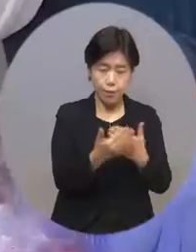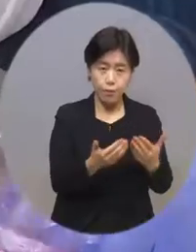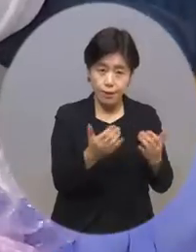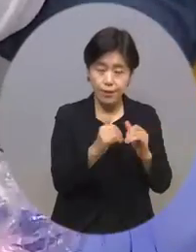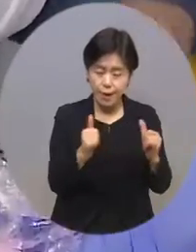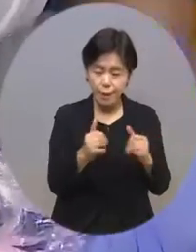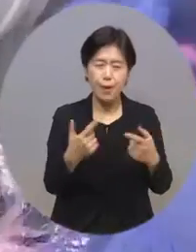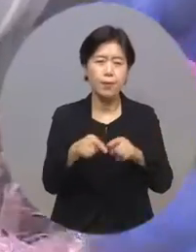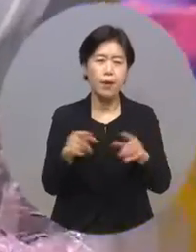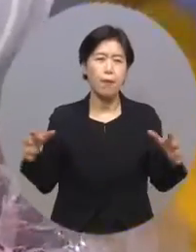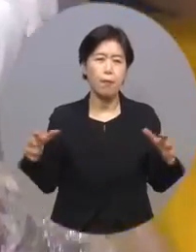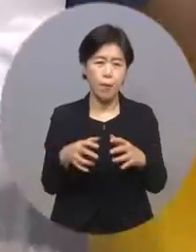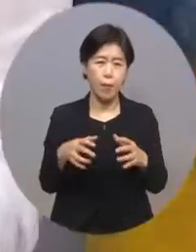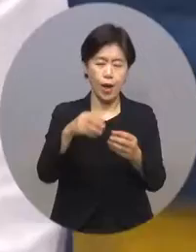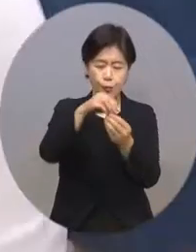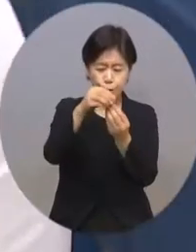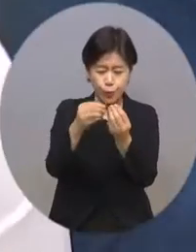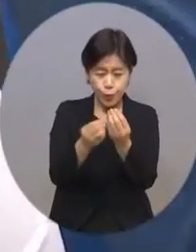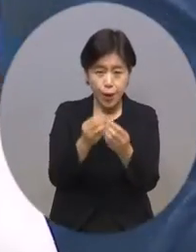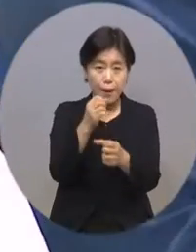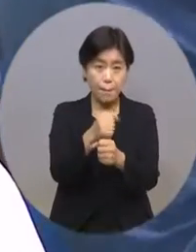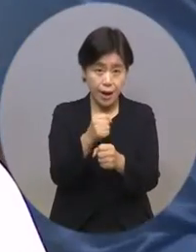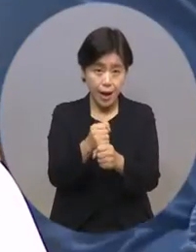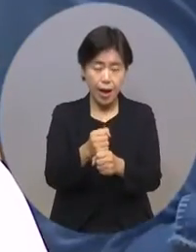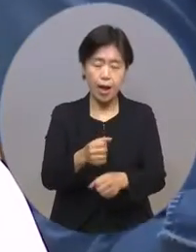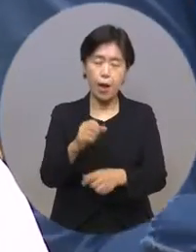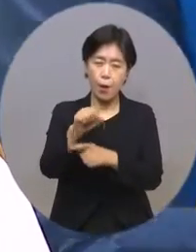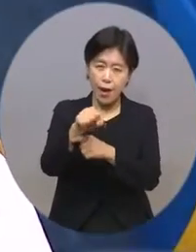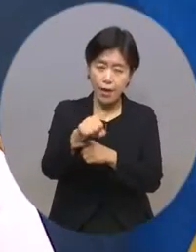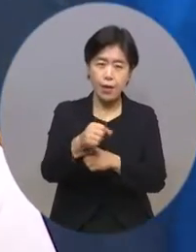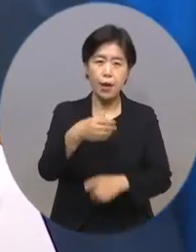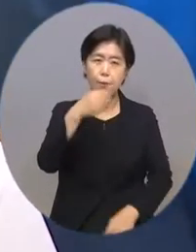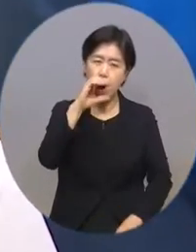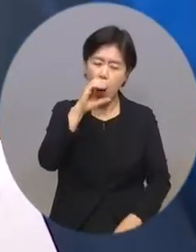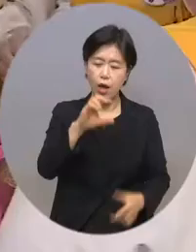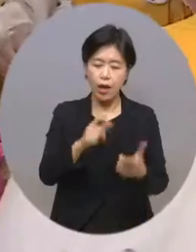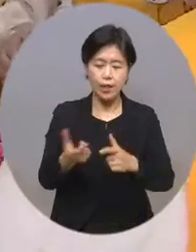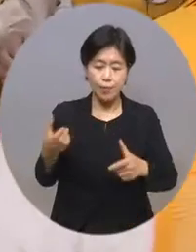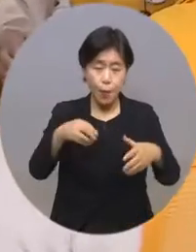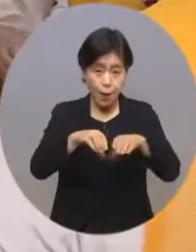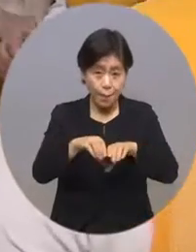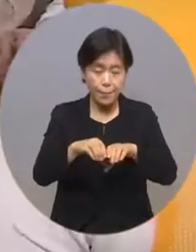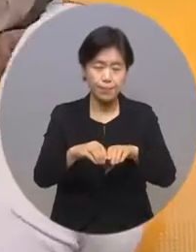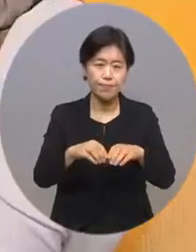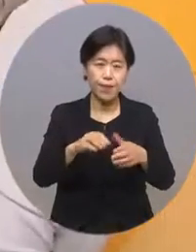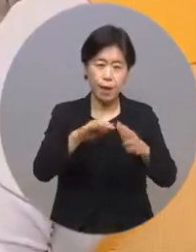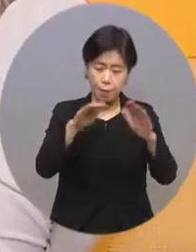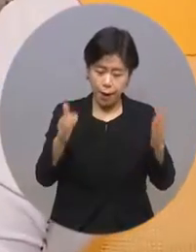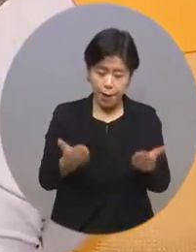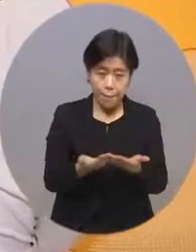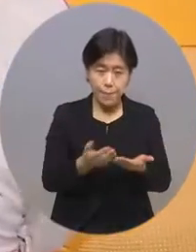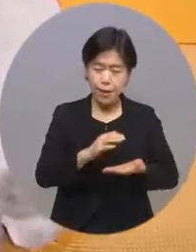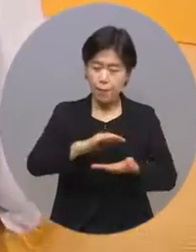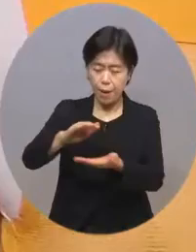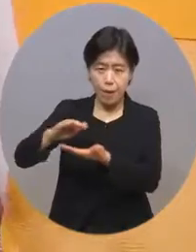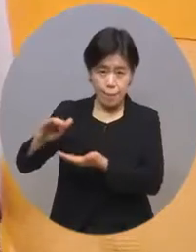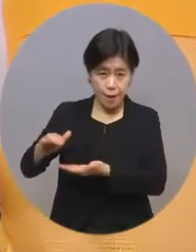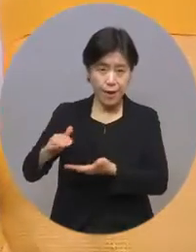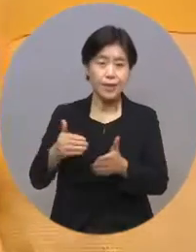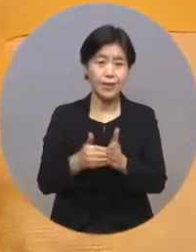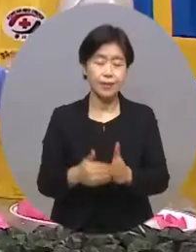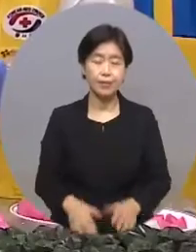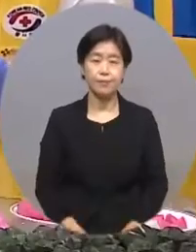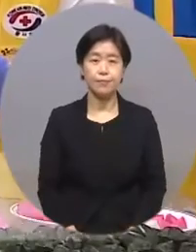직접 송편을 빚고 제철 과일과 음료를 포장해 서울 중랑과 노원, 성북구 일대 결연 가정에